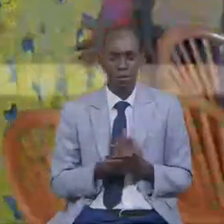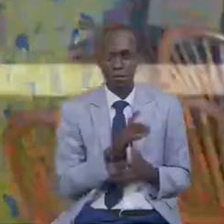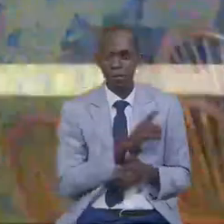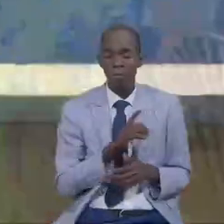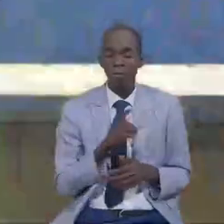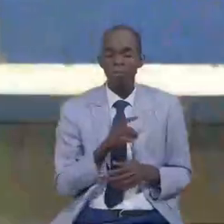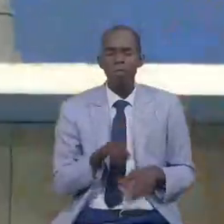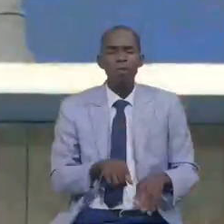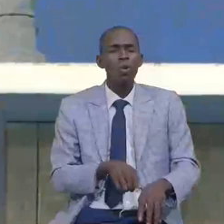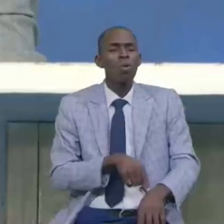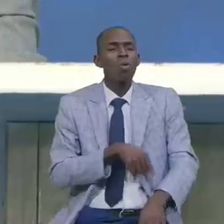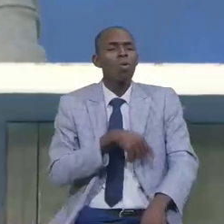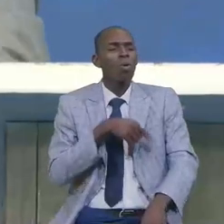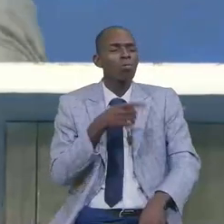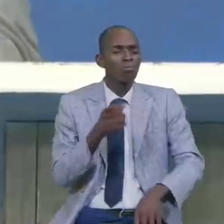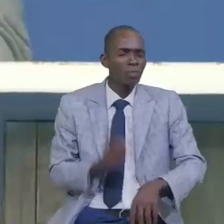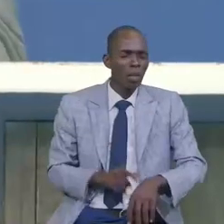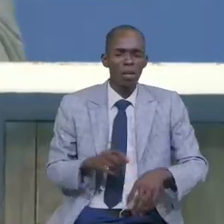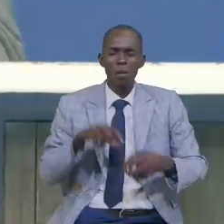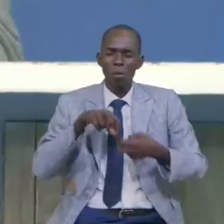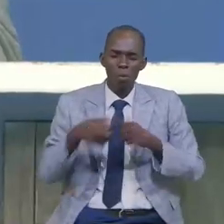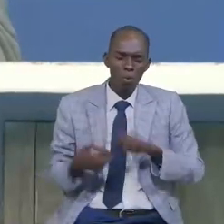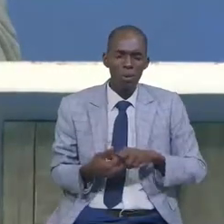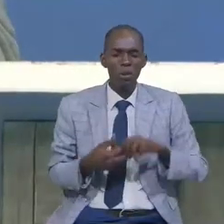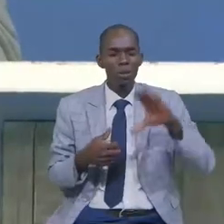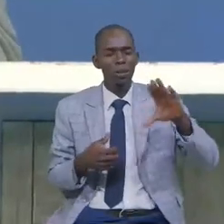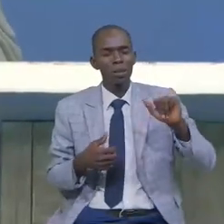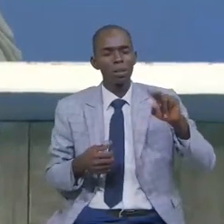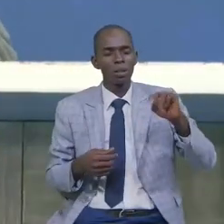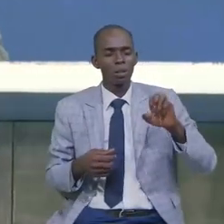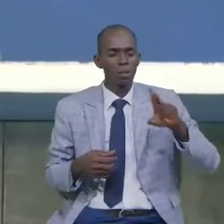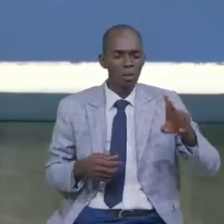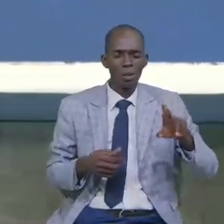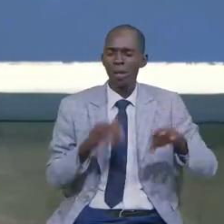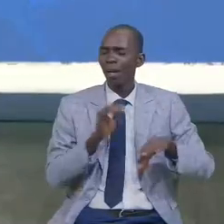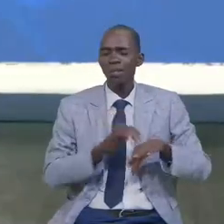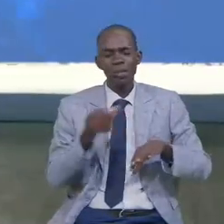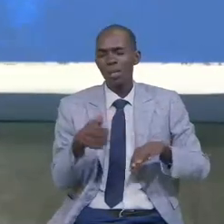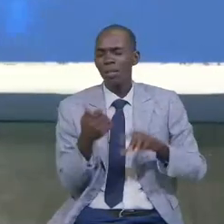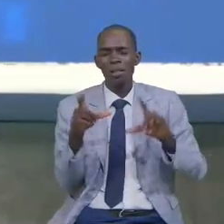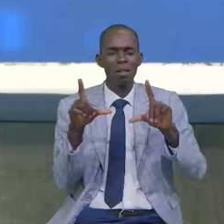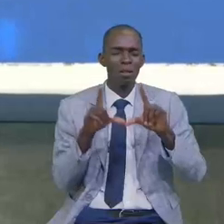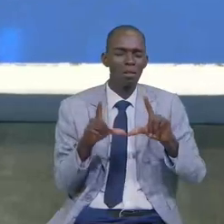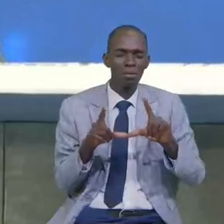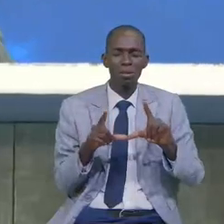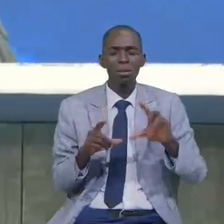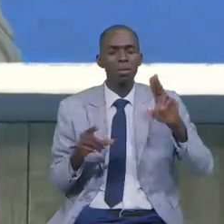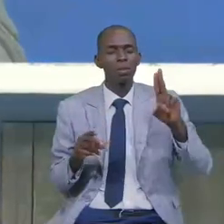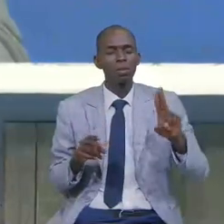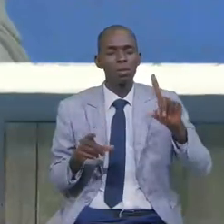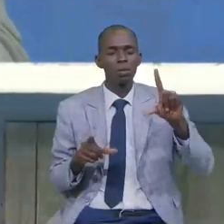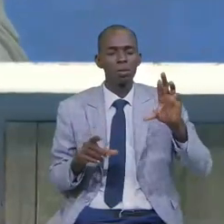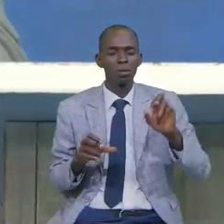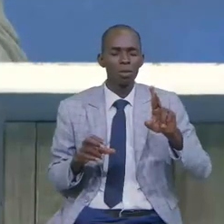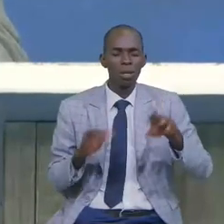Problème de longue date. Cancer, quel que soit l'état, ulcère, quel que soit